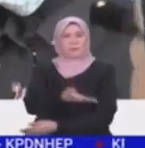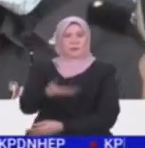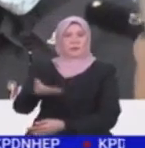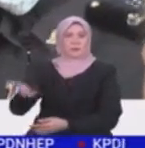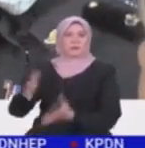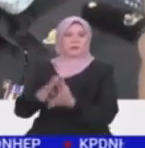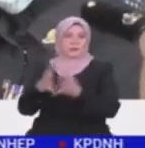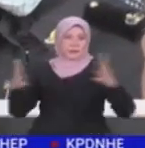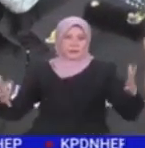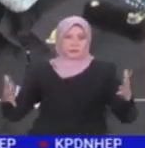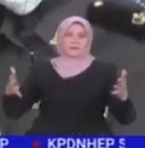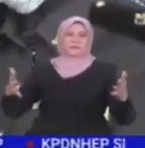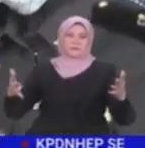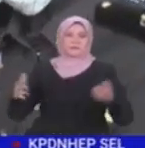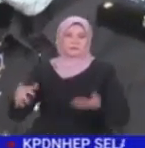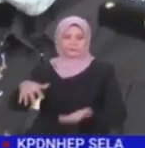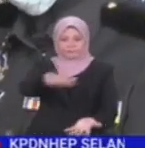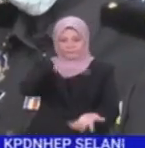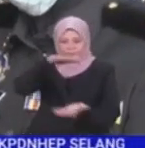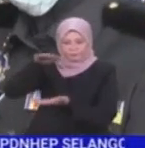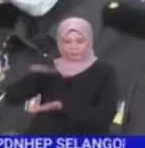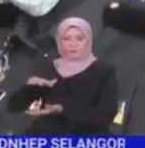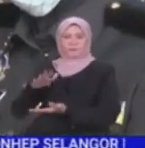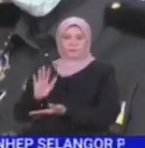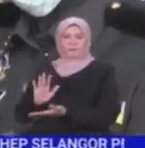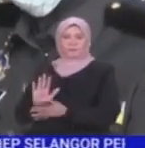banyak. Dan